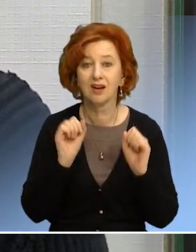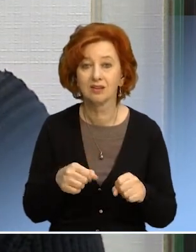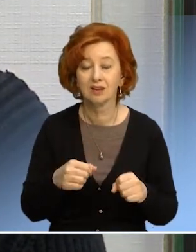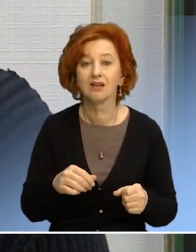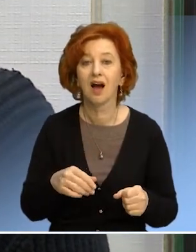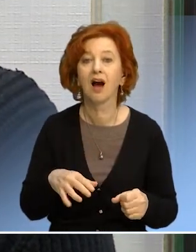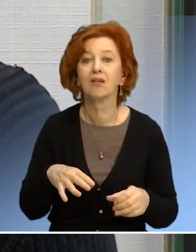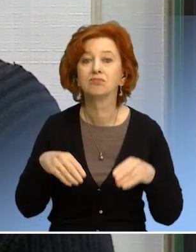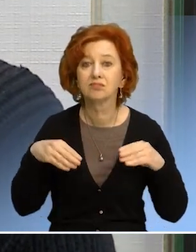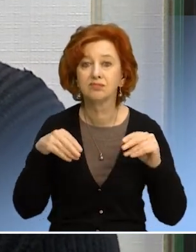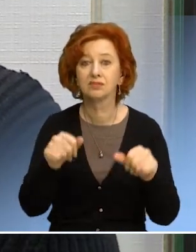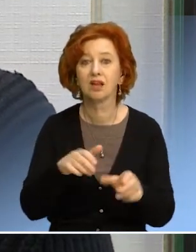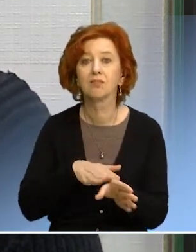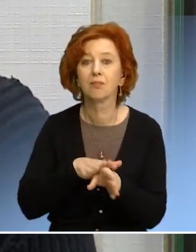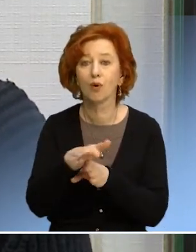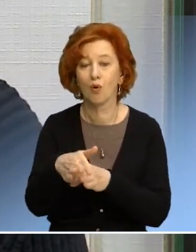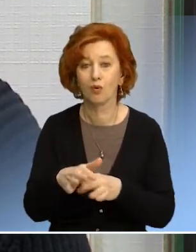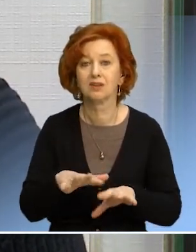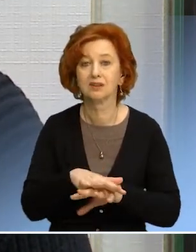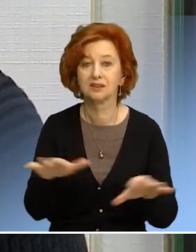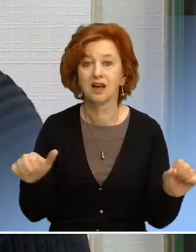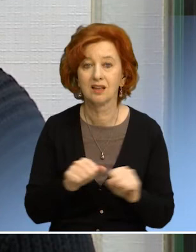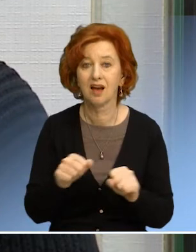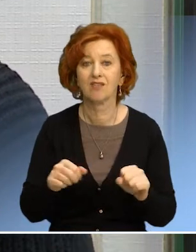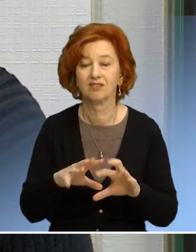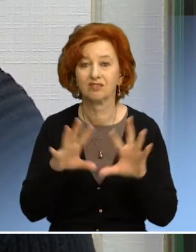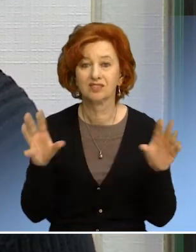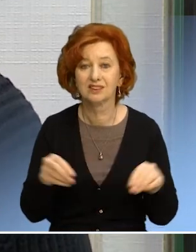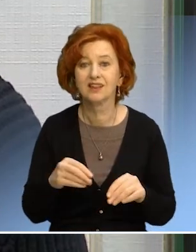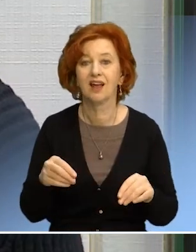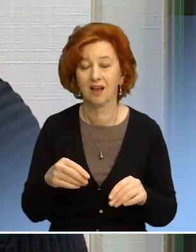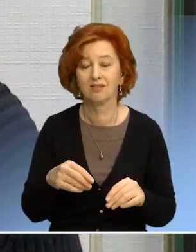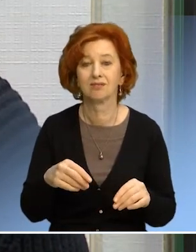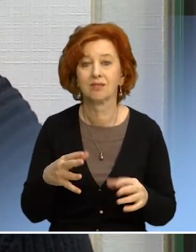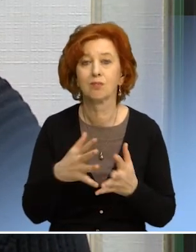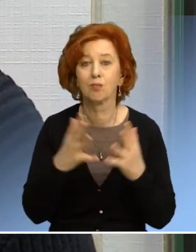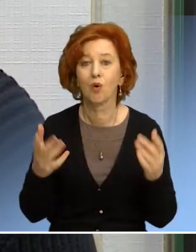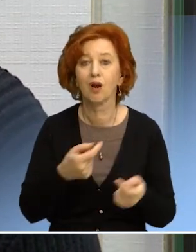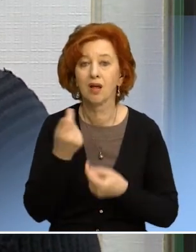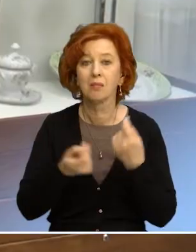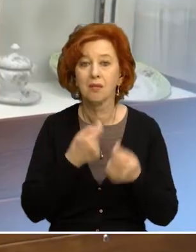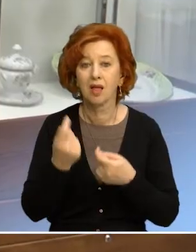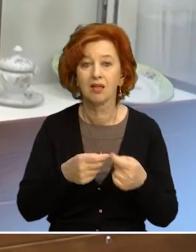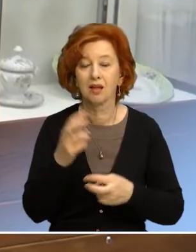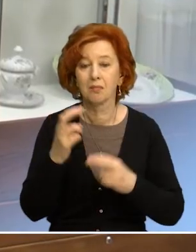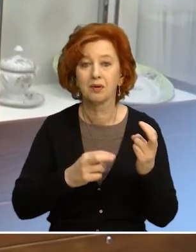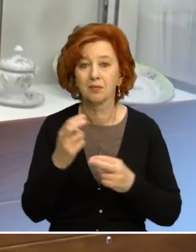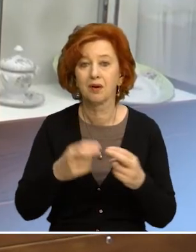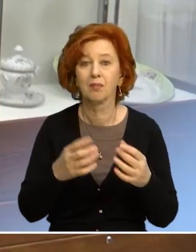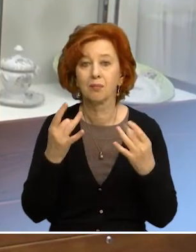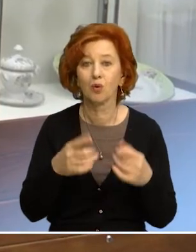возможность насытить рынок. А рынок насытили, заняв практически все ниши, и более мелкие